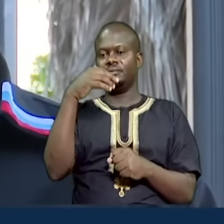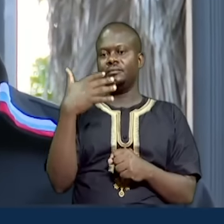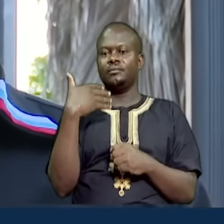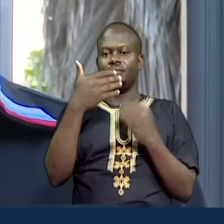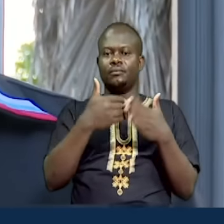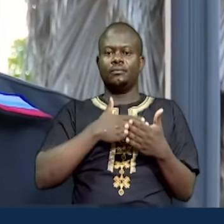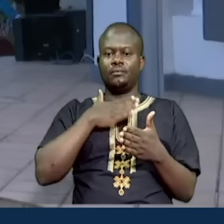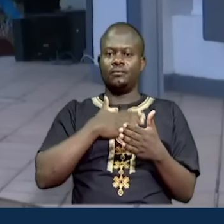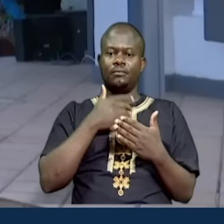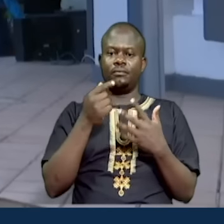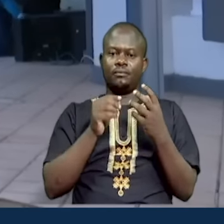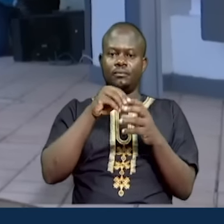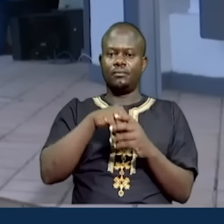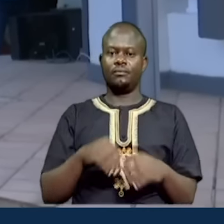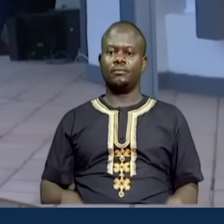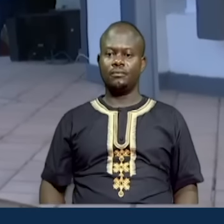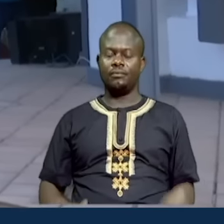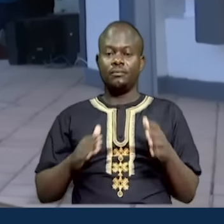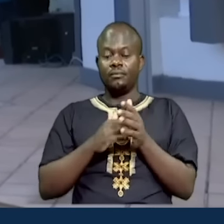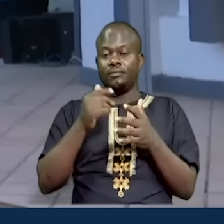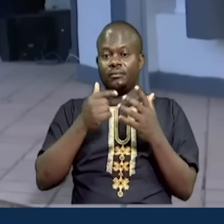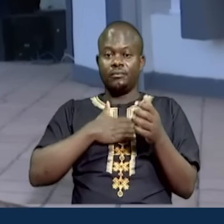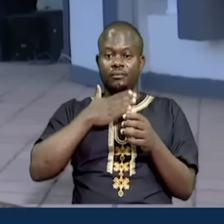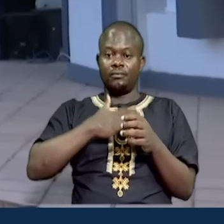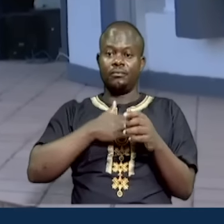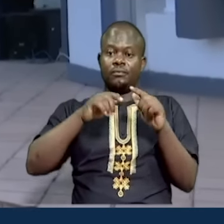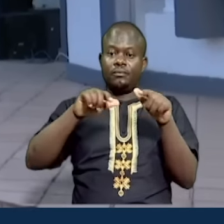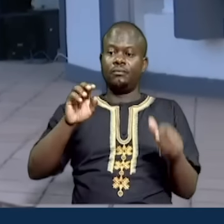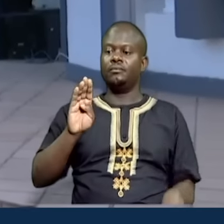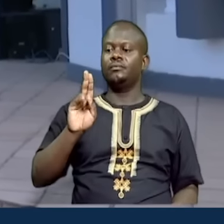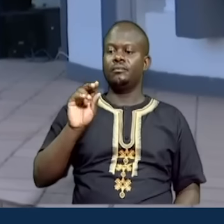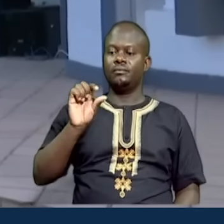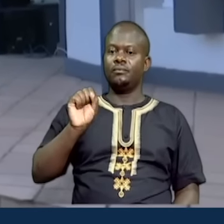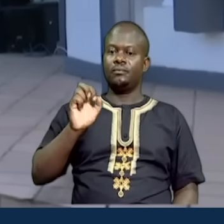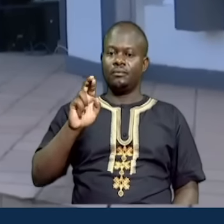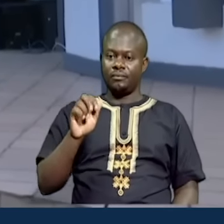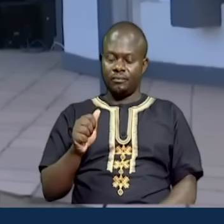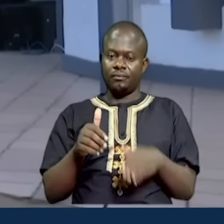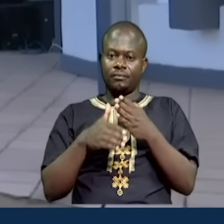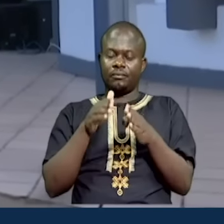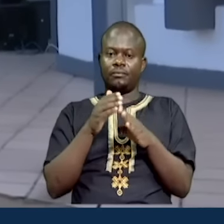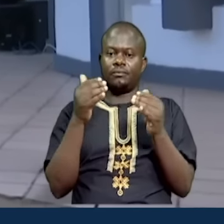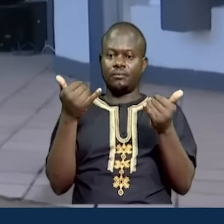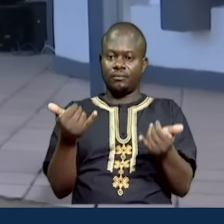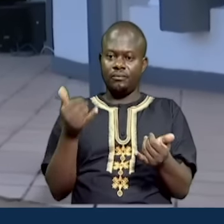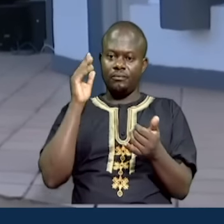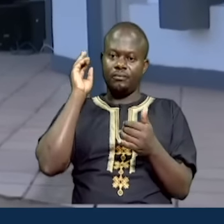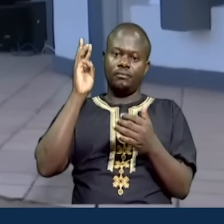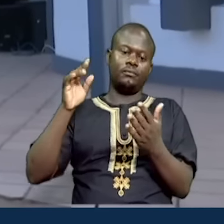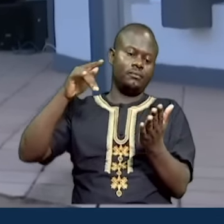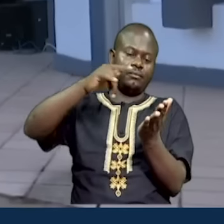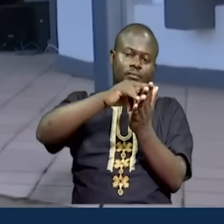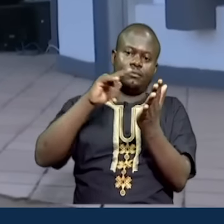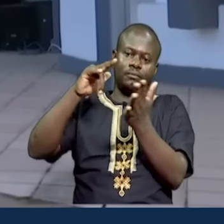bishimira ibiyikubiyemo. Cyane cyane ikintu cyadushimishije ni kiriya kibuga cya Bugesera kirimo kubakwa, kizagaho